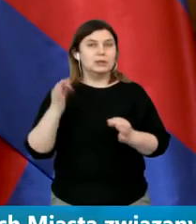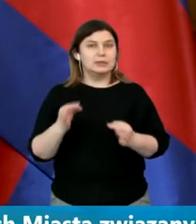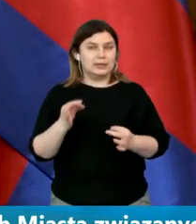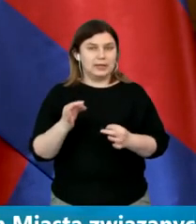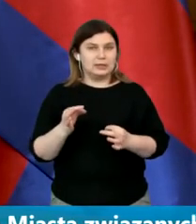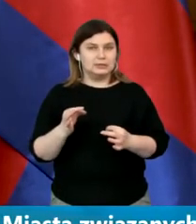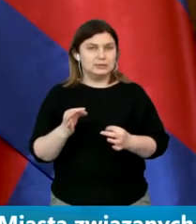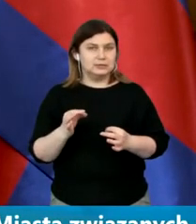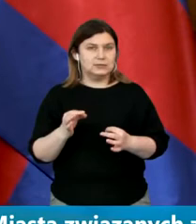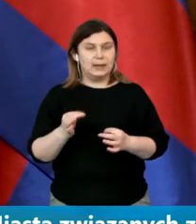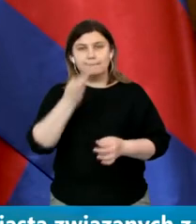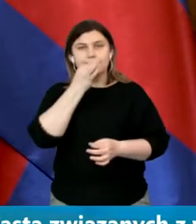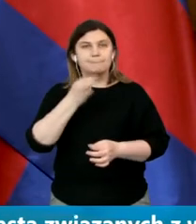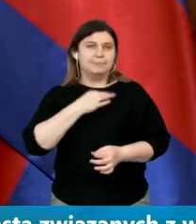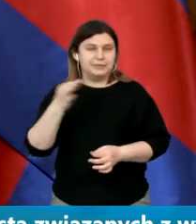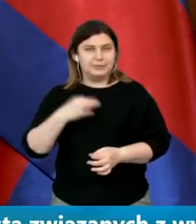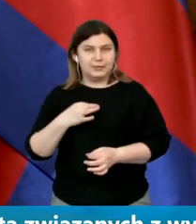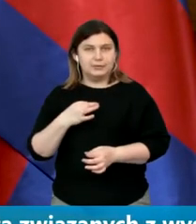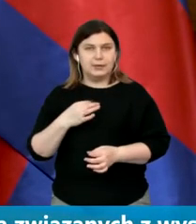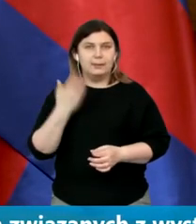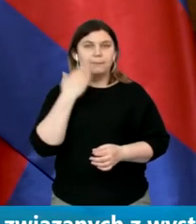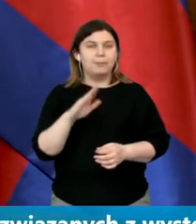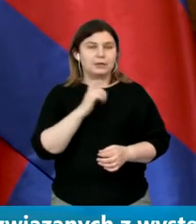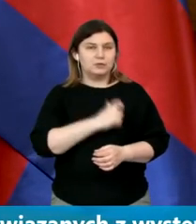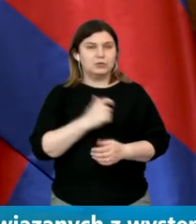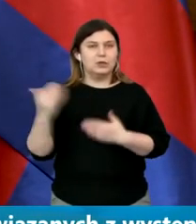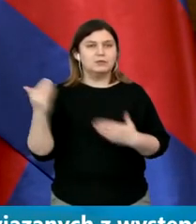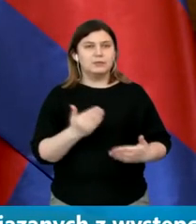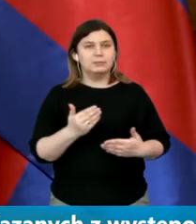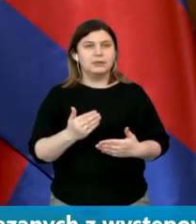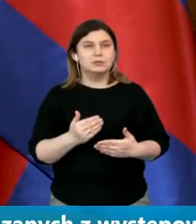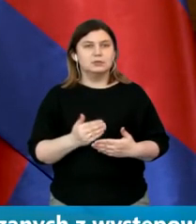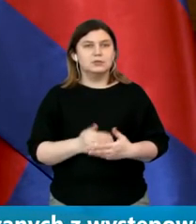do pytań. Bardzo serdecznie do nich zapraszam.